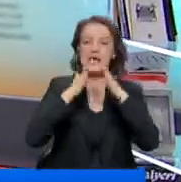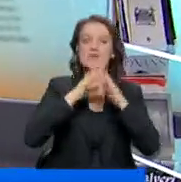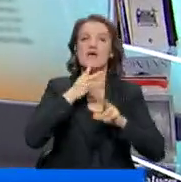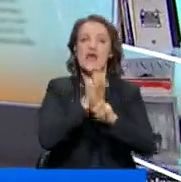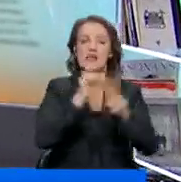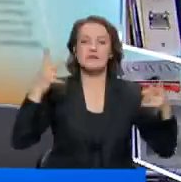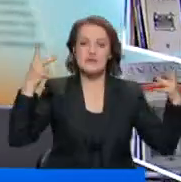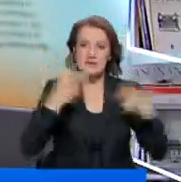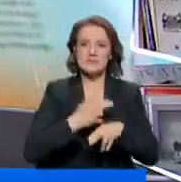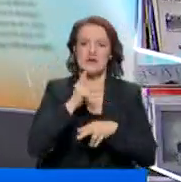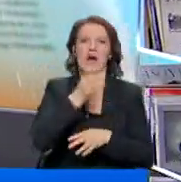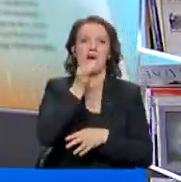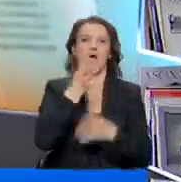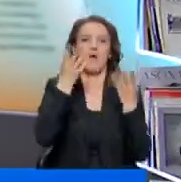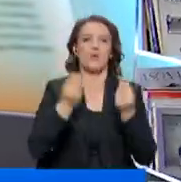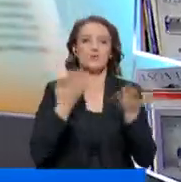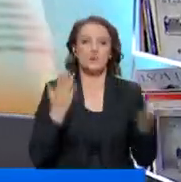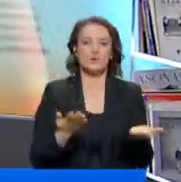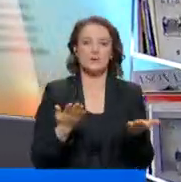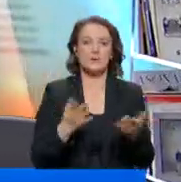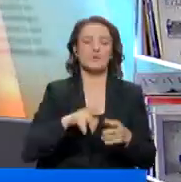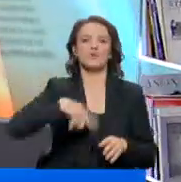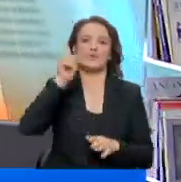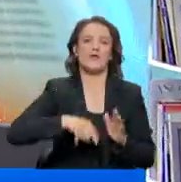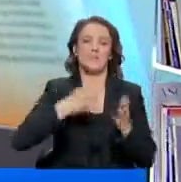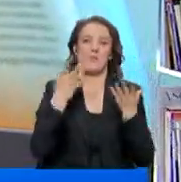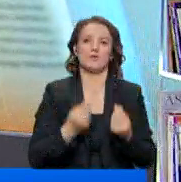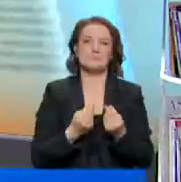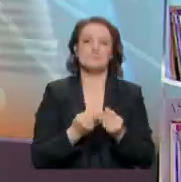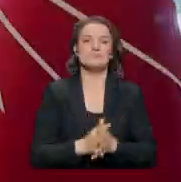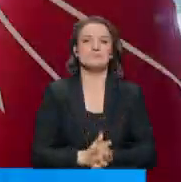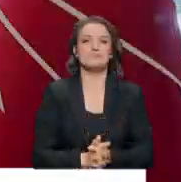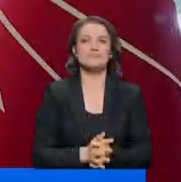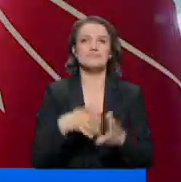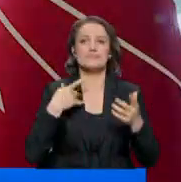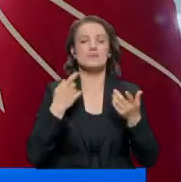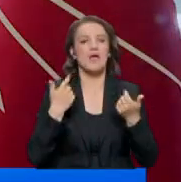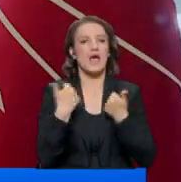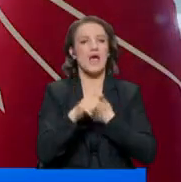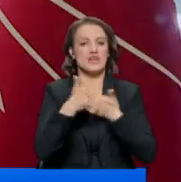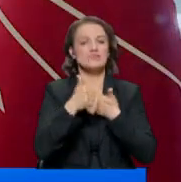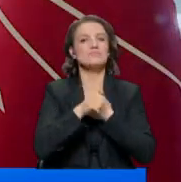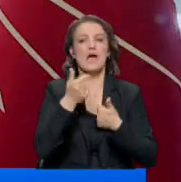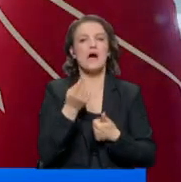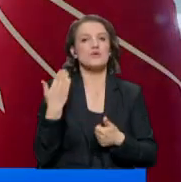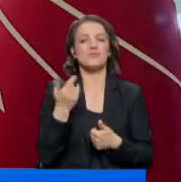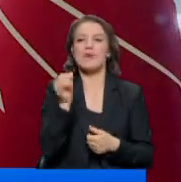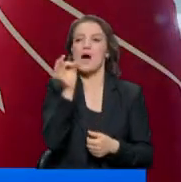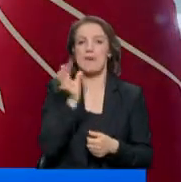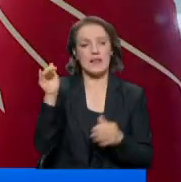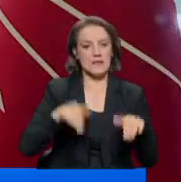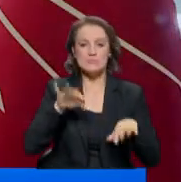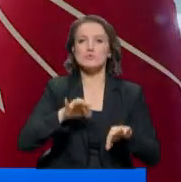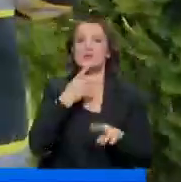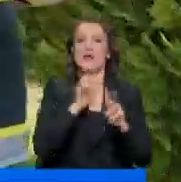elektriğinin kesilmesi haber oldu. Yani gündem oldu. Eşimden az önce bir haber geldi. Bugün